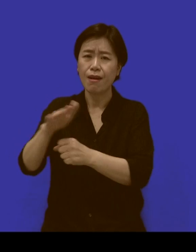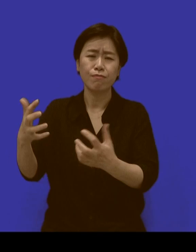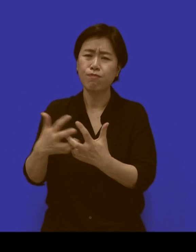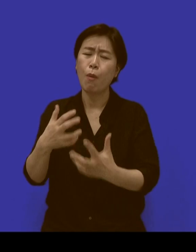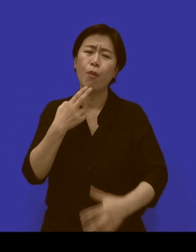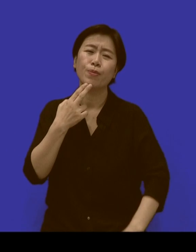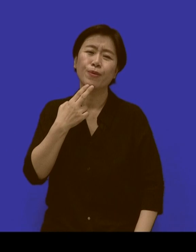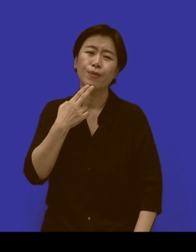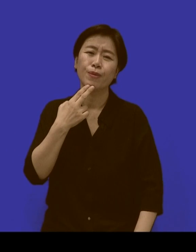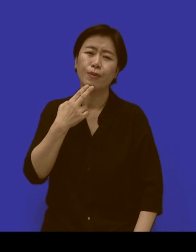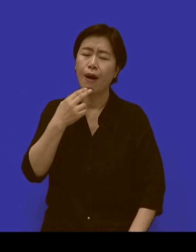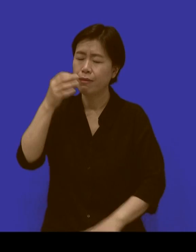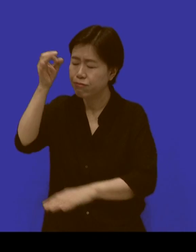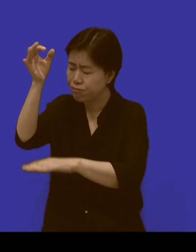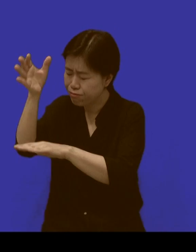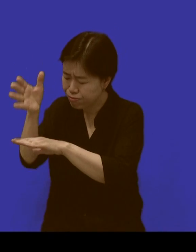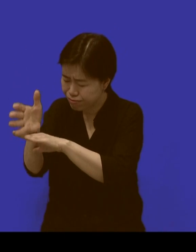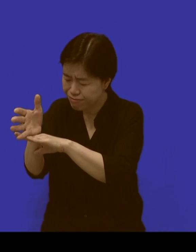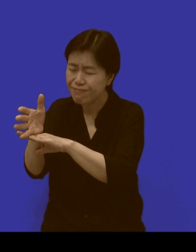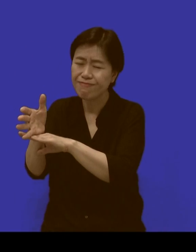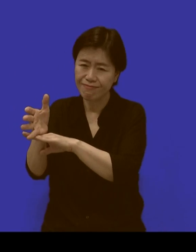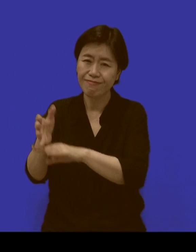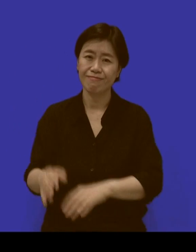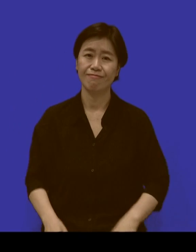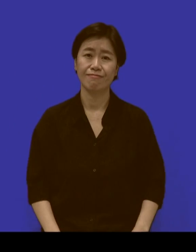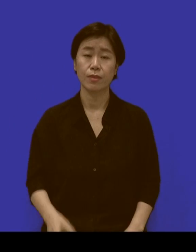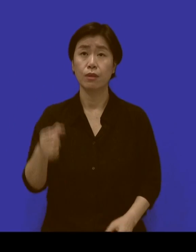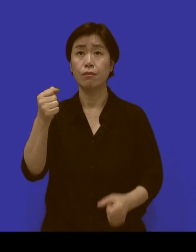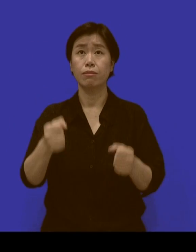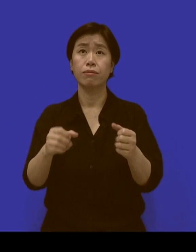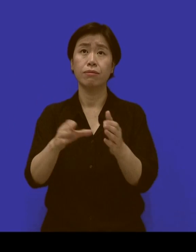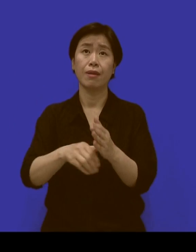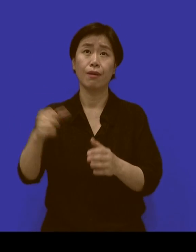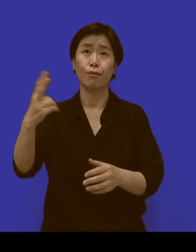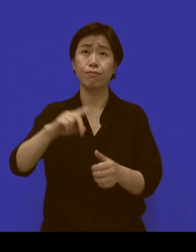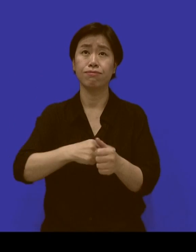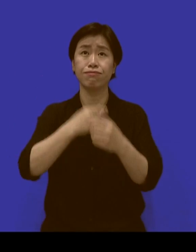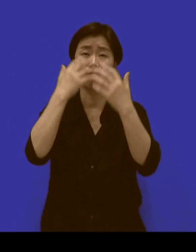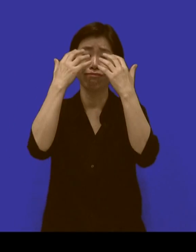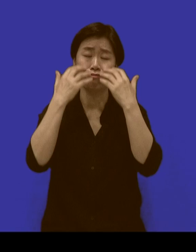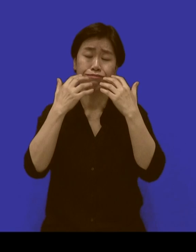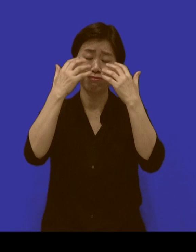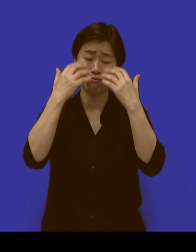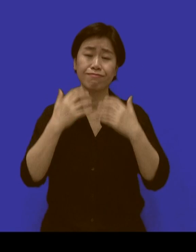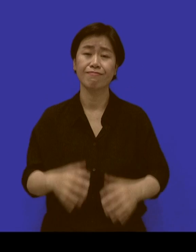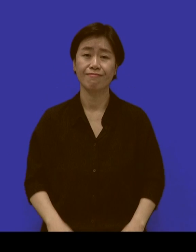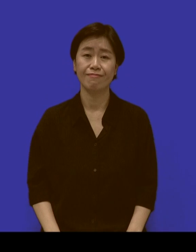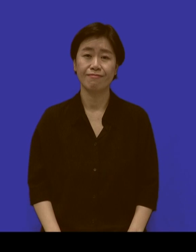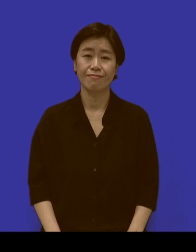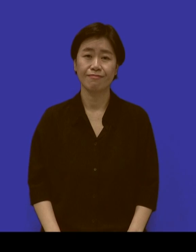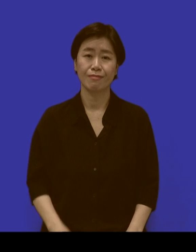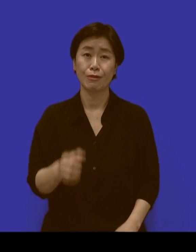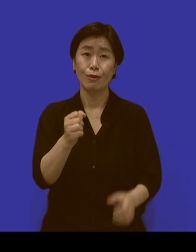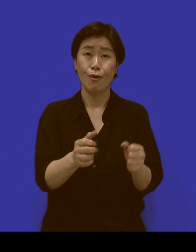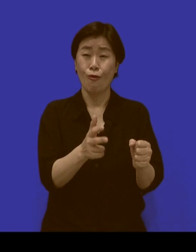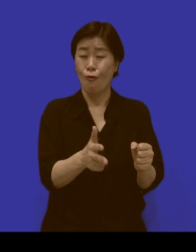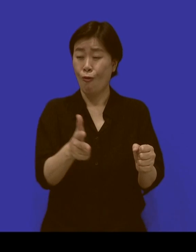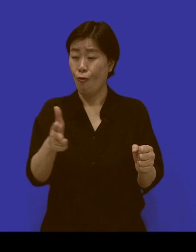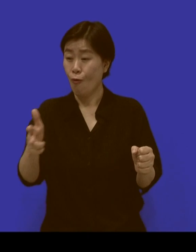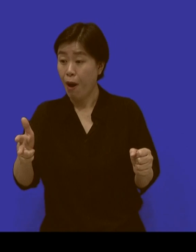운전을 하면서 시카고 교회에서 다운타운으로 들어가는 길에서 눈물이 앞을 가리는 거예요. 네. 그래서 차를 사야 할 뻔